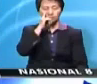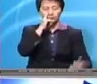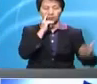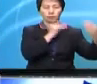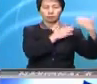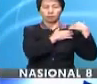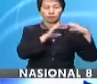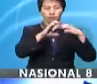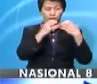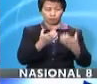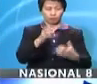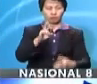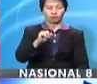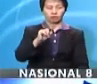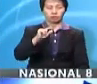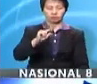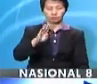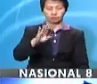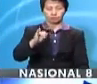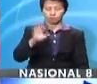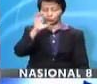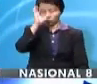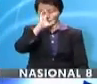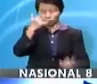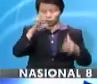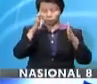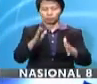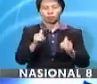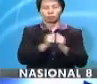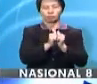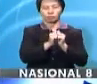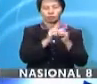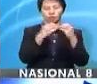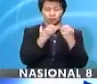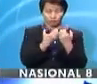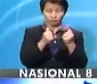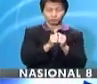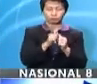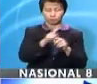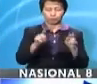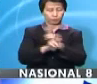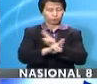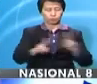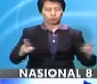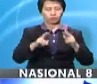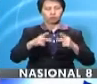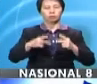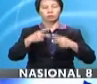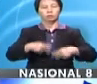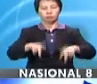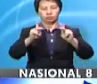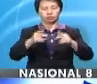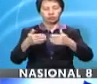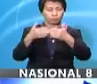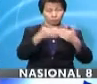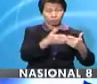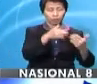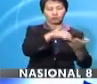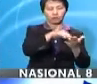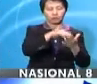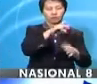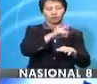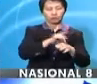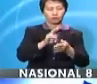Peranan klub rugby bukan sekadar mencari pemain untuk beraksi bersama klub, malah menyediakan peluang melanjutkan pelajaran